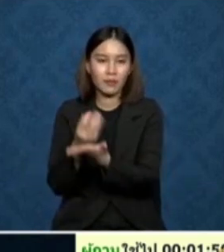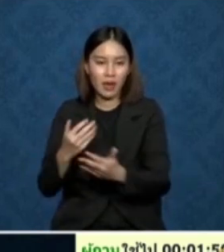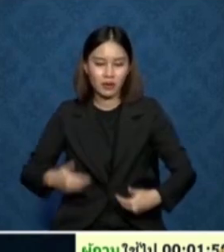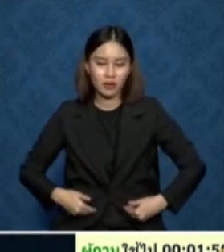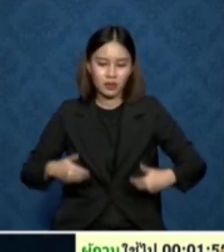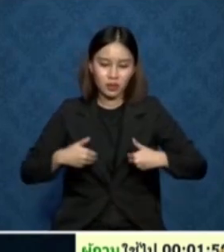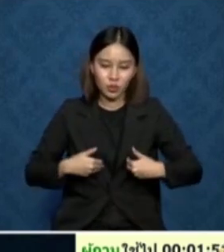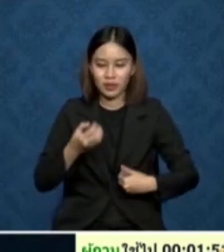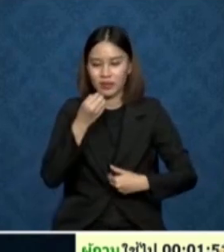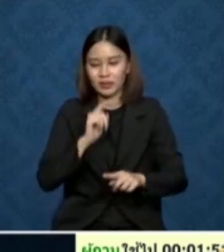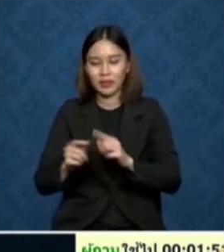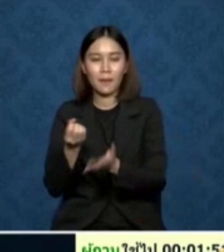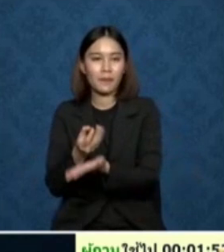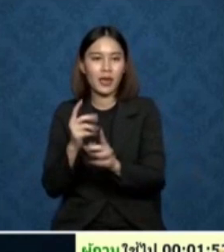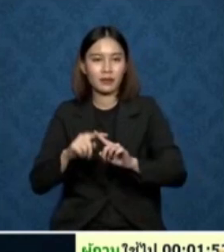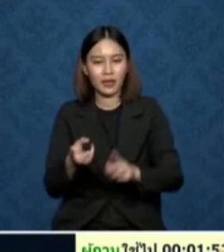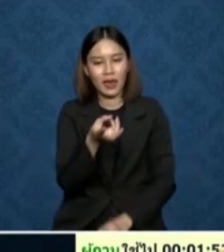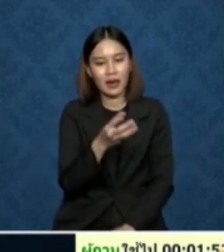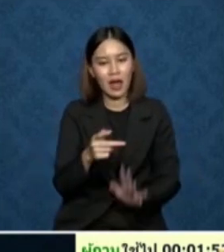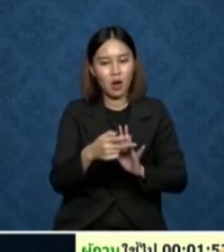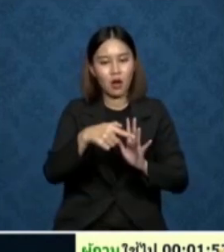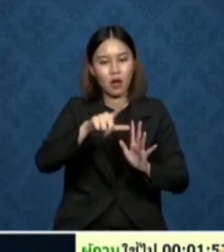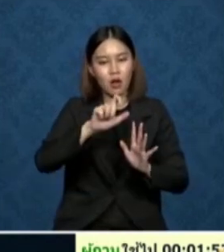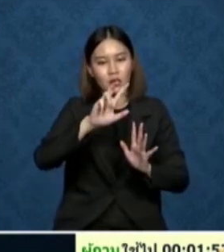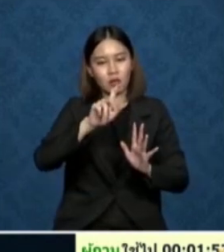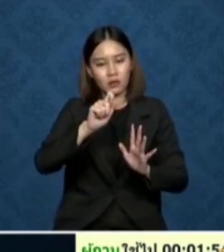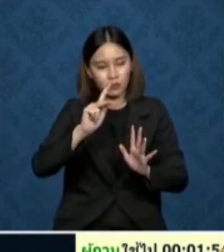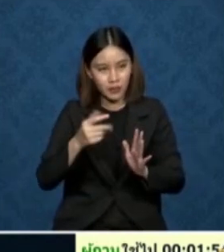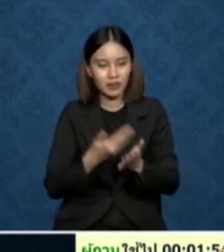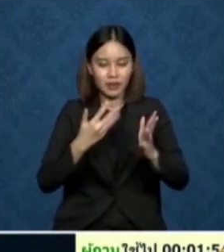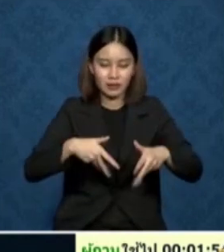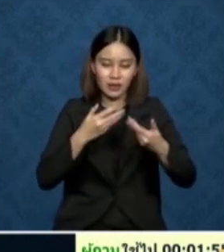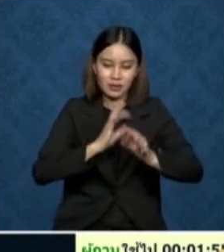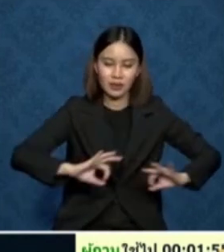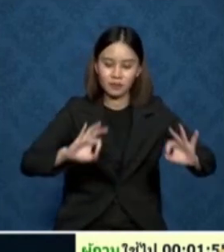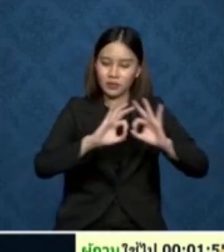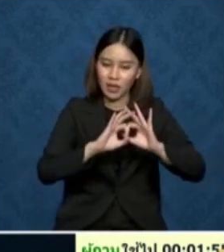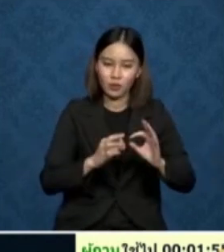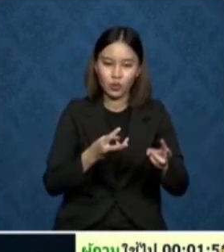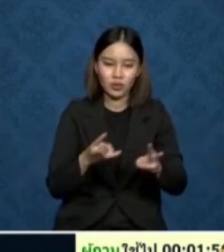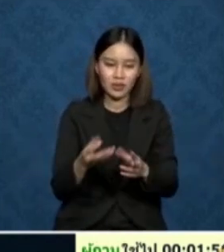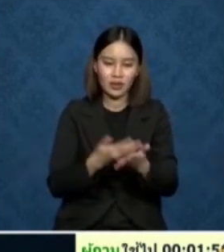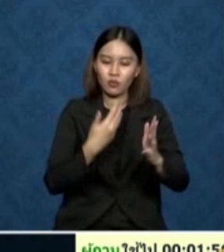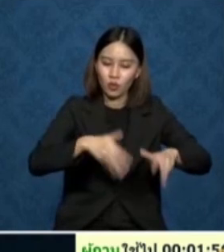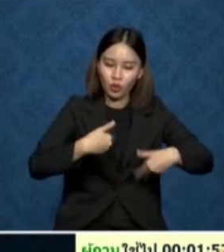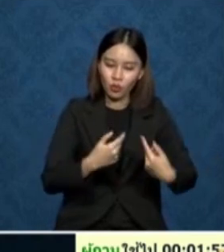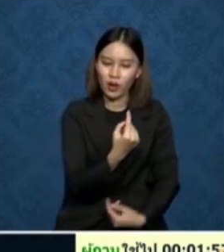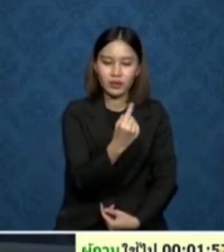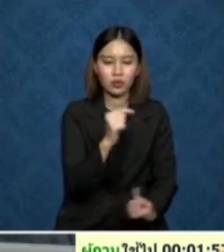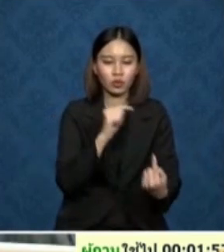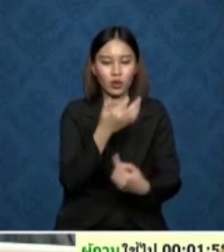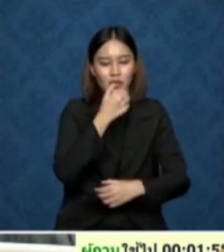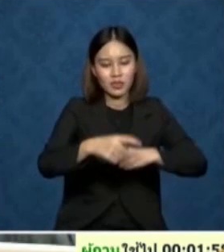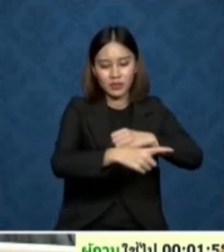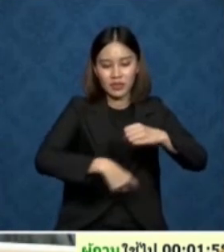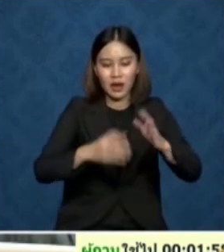ค่าของชีพเพิมขึ้น แต่ราคาเข้าเปิดที่เป็แลได้หลักช่องทางเดียวของพี่น้ปชาชนเชา